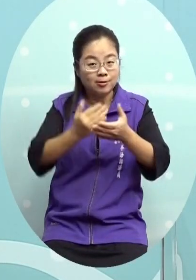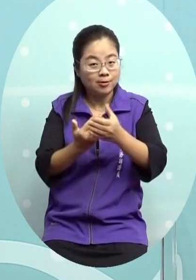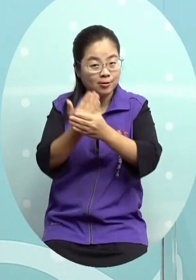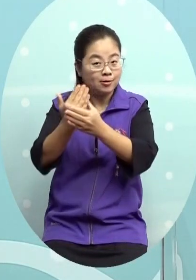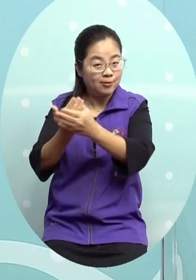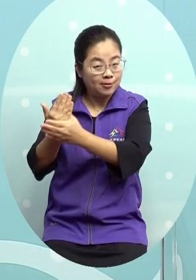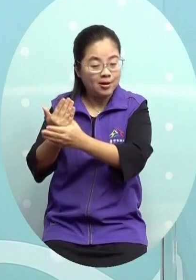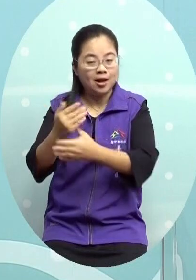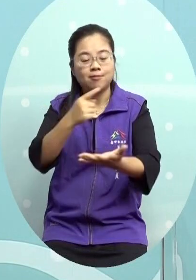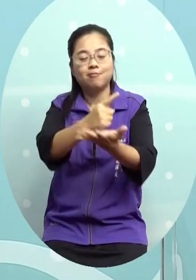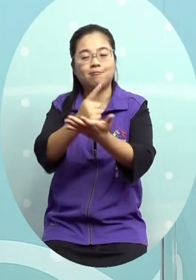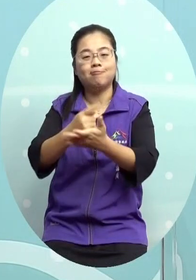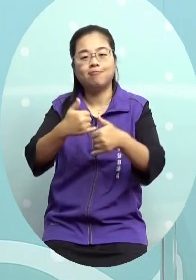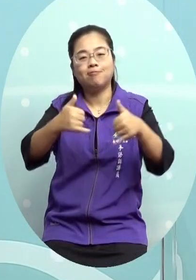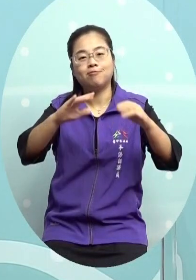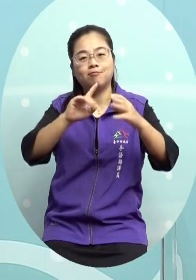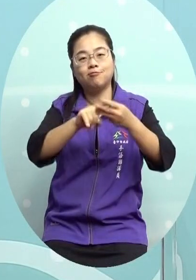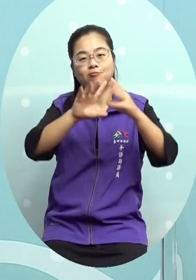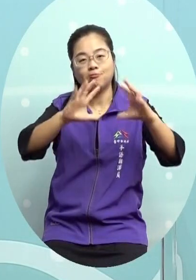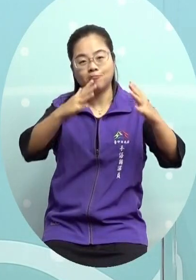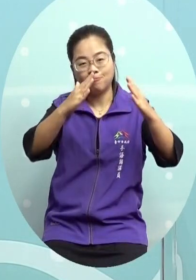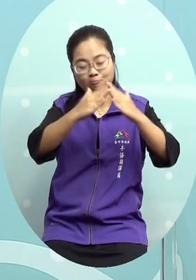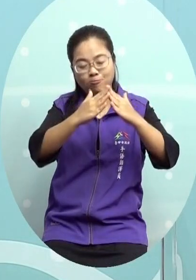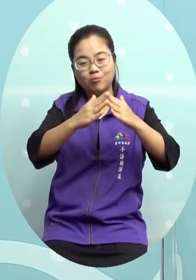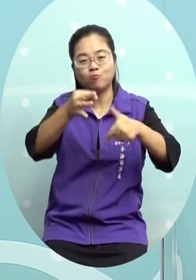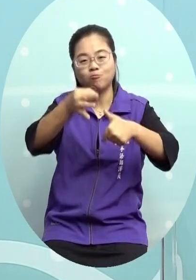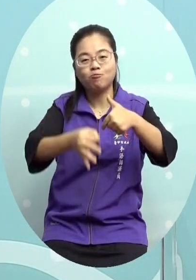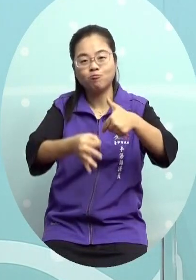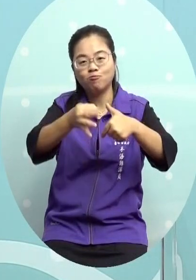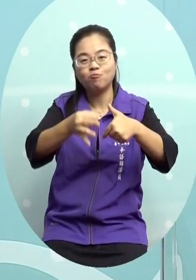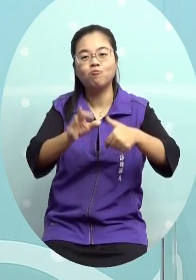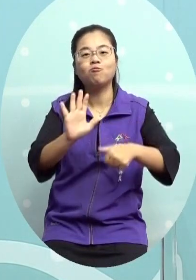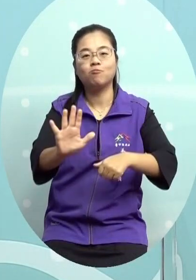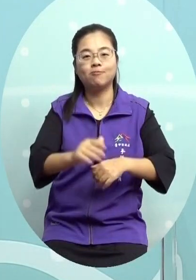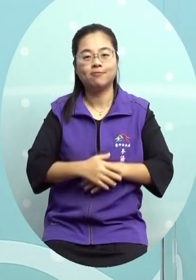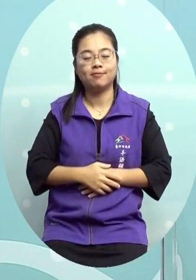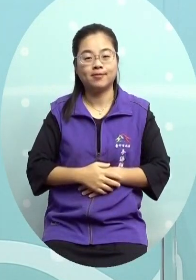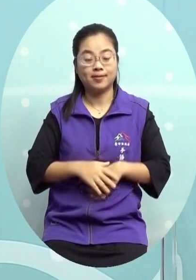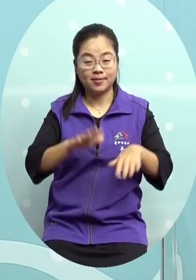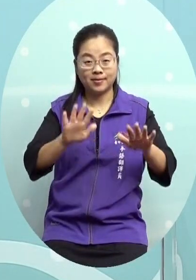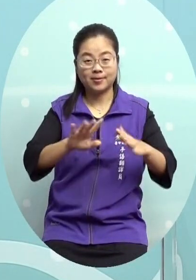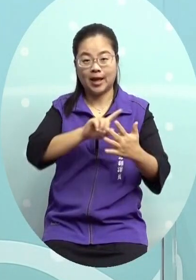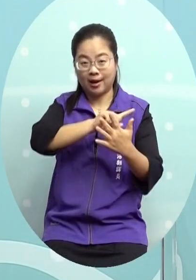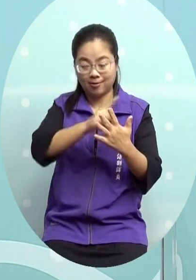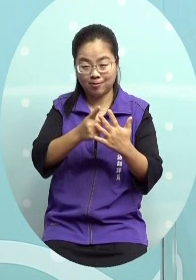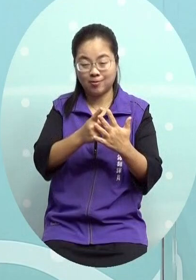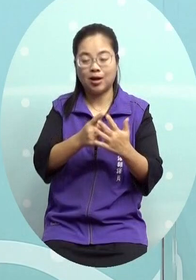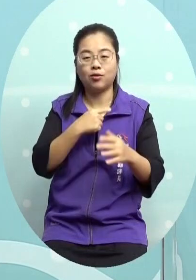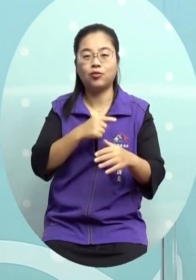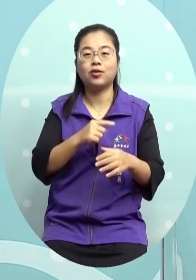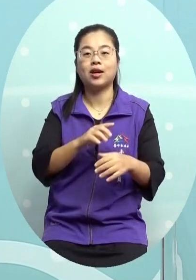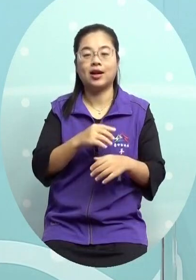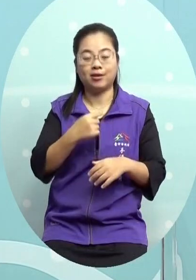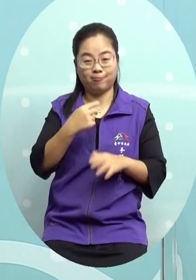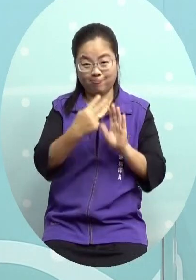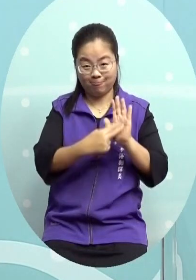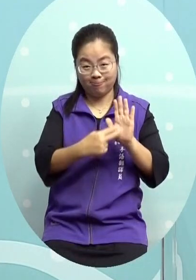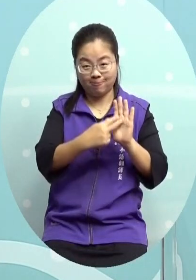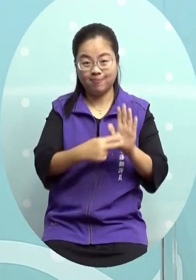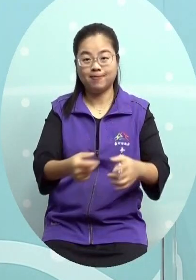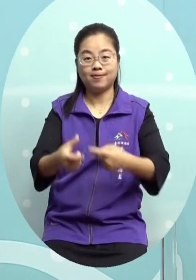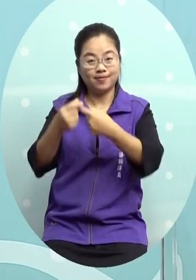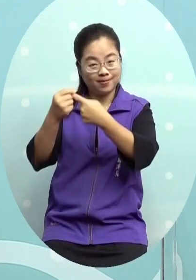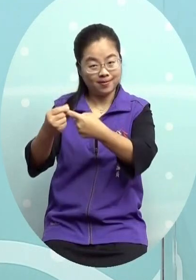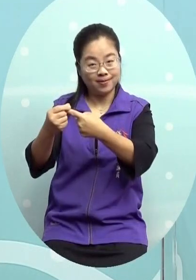人，都是民主国家最重要的价值。所以我依照今天的发言顺序，我要分别的来说，第